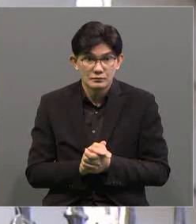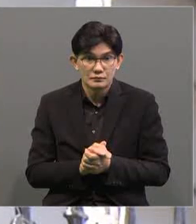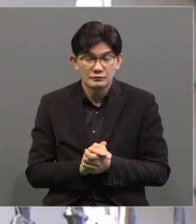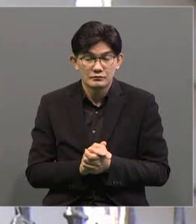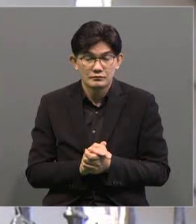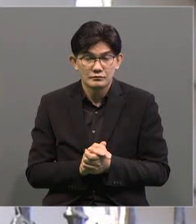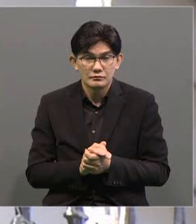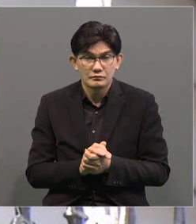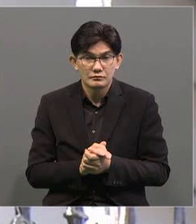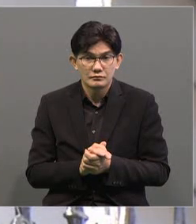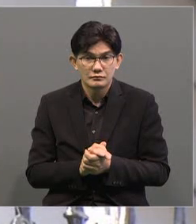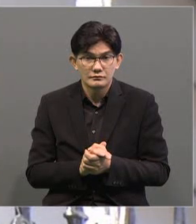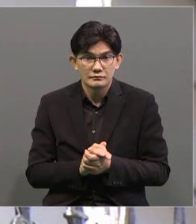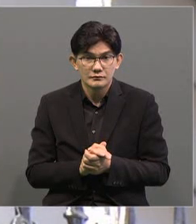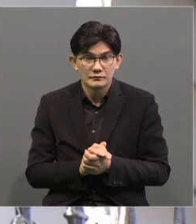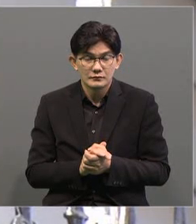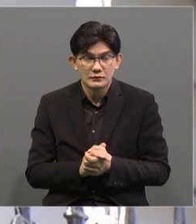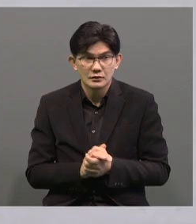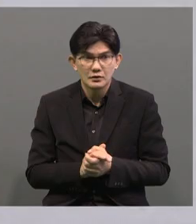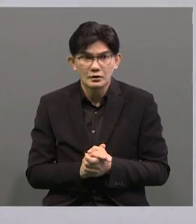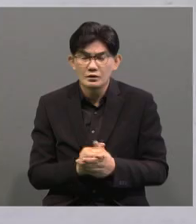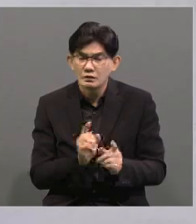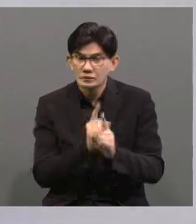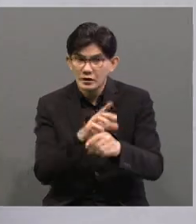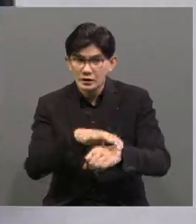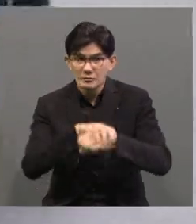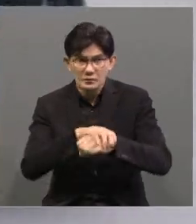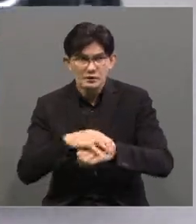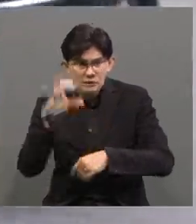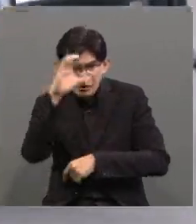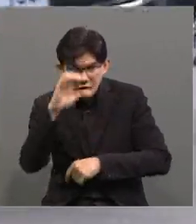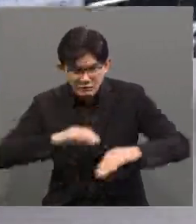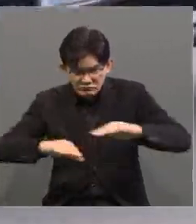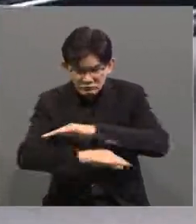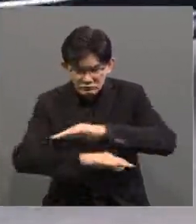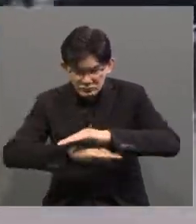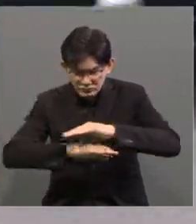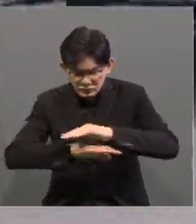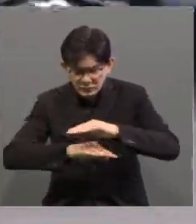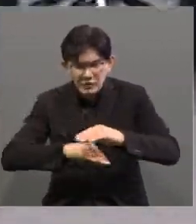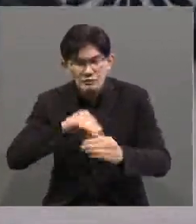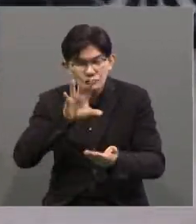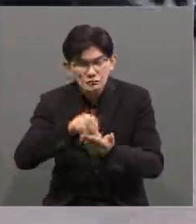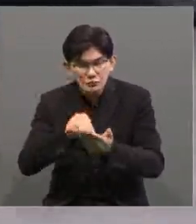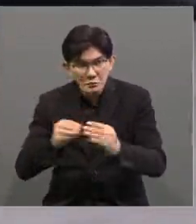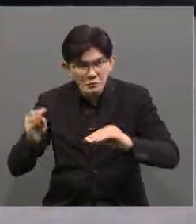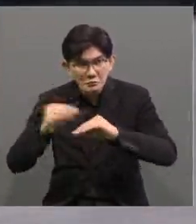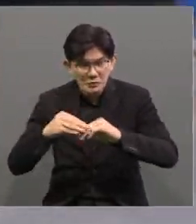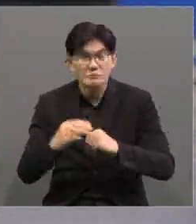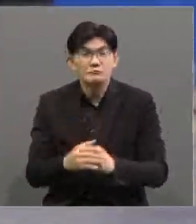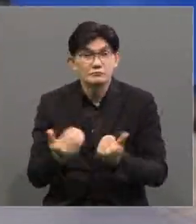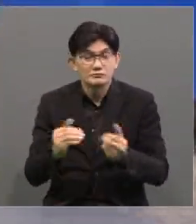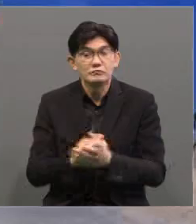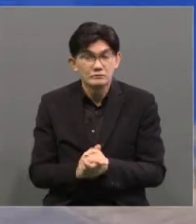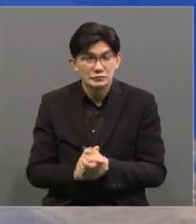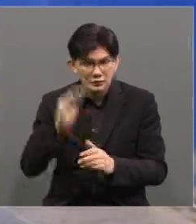งยางในอำเภอเมืองนครปฐมนะคะเพื่อติดตามตัวกำนันนกแล้วก็ค้นหาหลักฐานวัตถุพยานเพิ่มเติมโดยมีพลตำรวจ